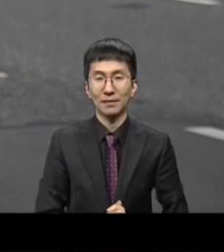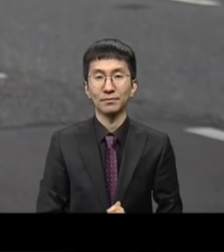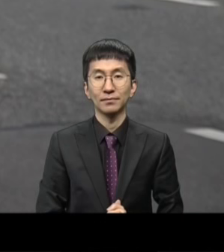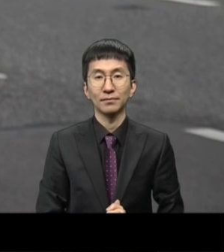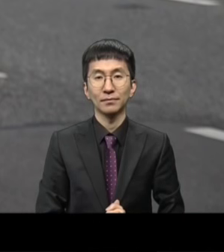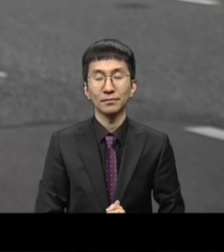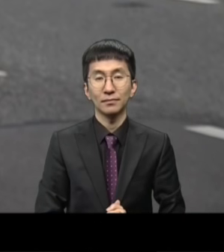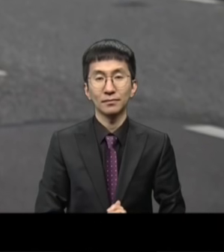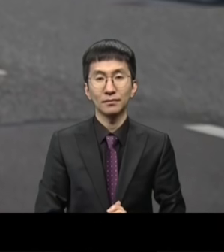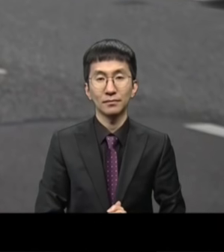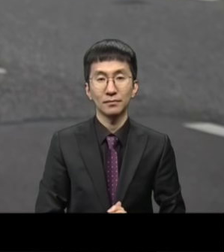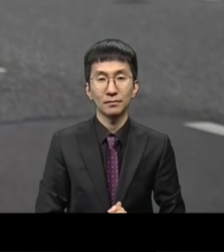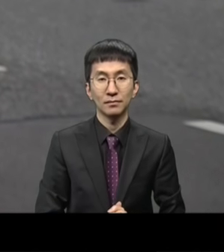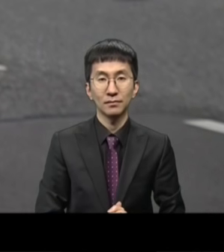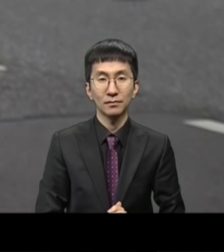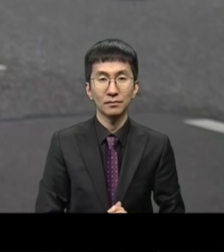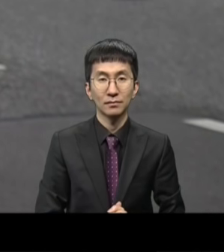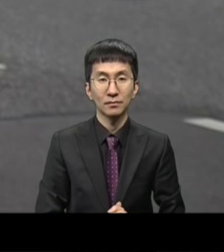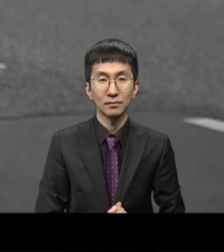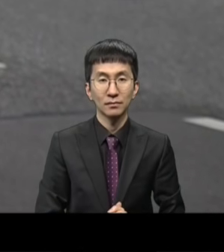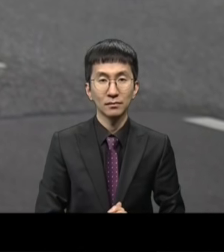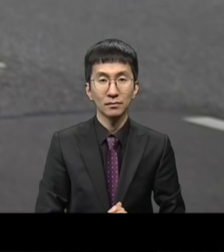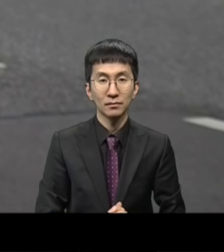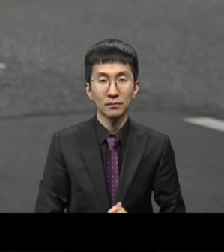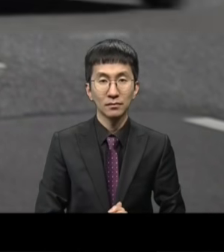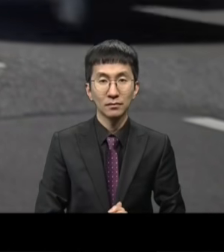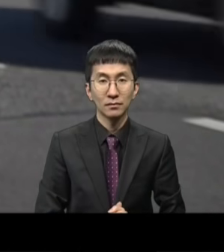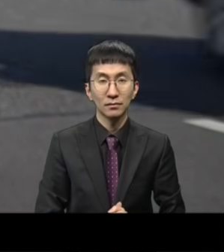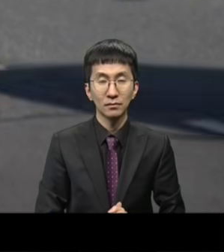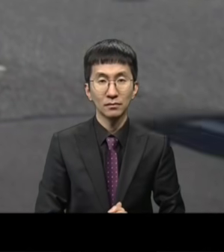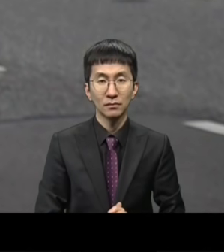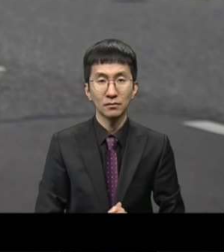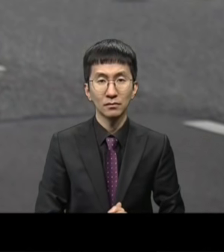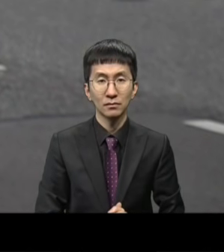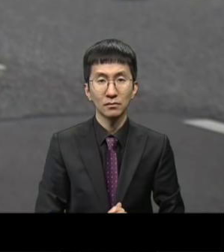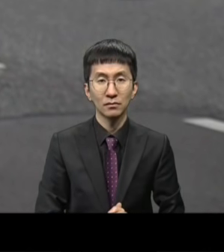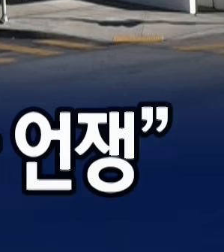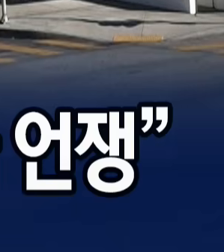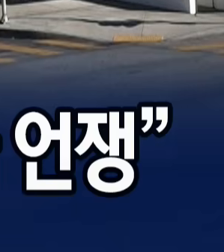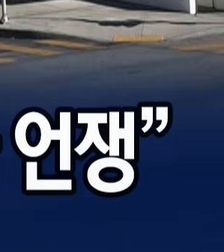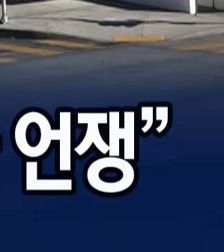점점 커지고 있습니다. 메릴랜드에서 SBS 김수영입니다.